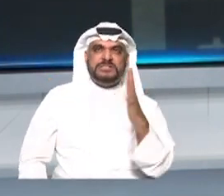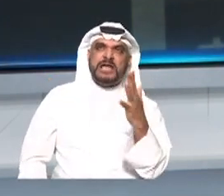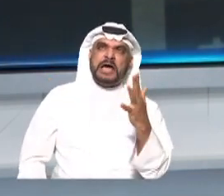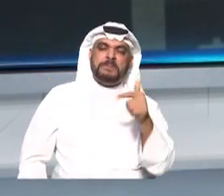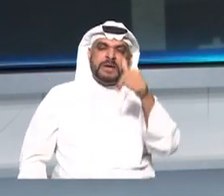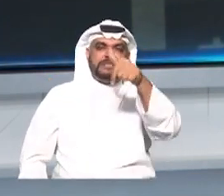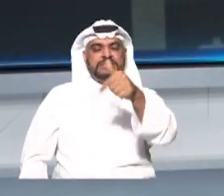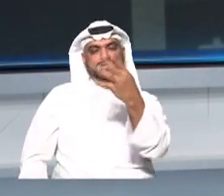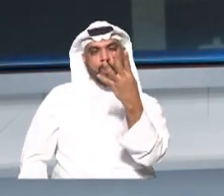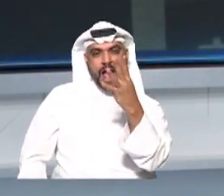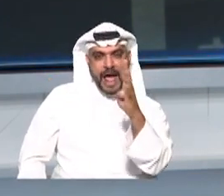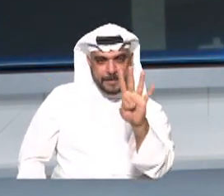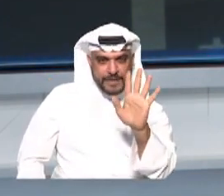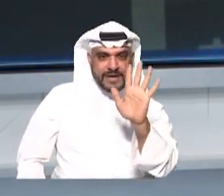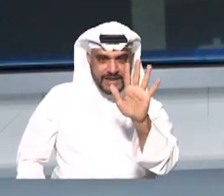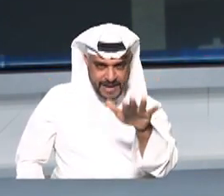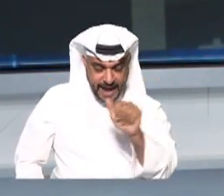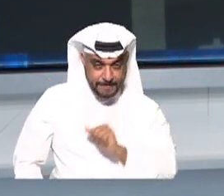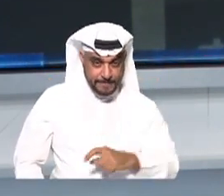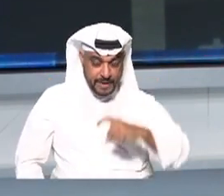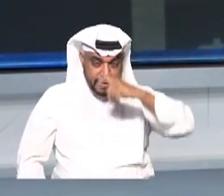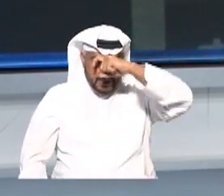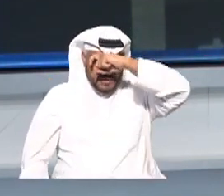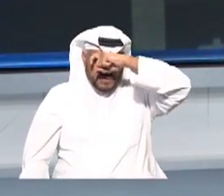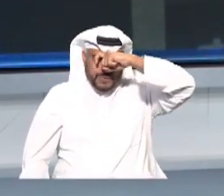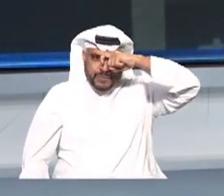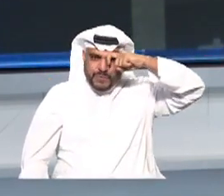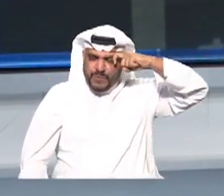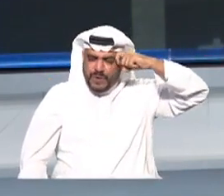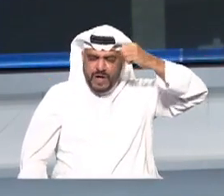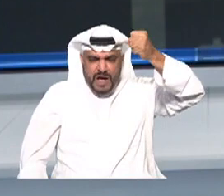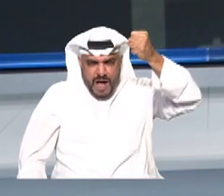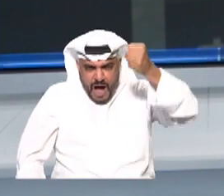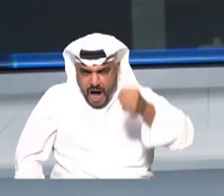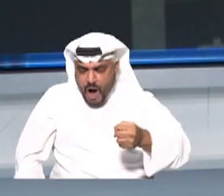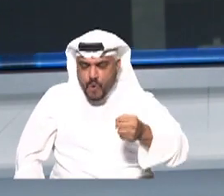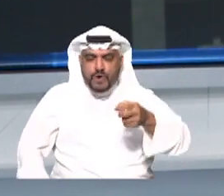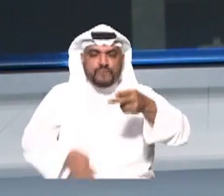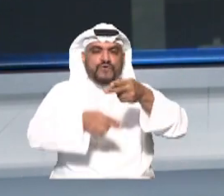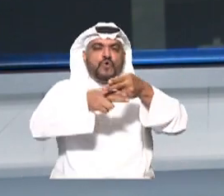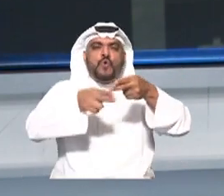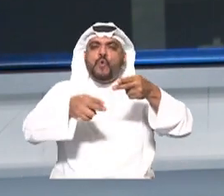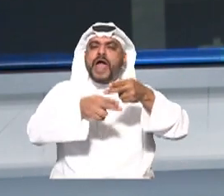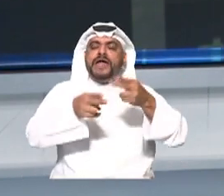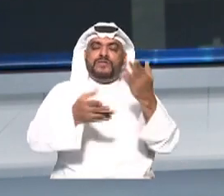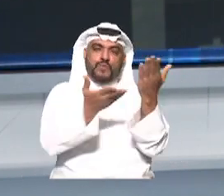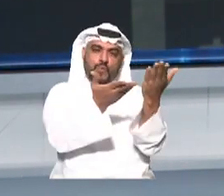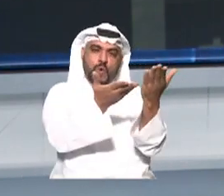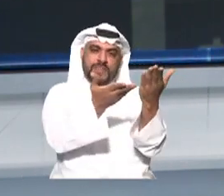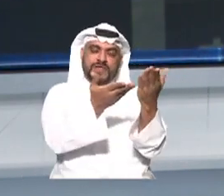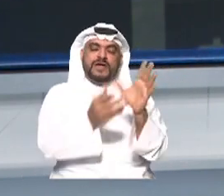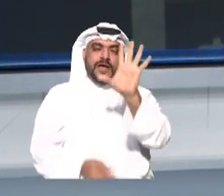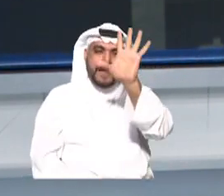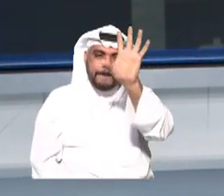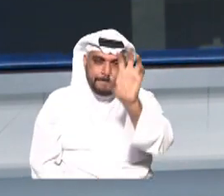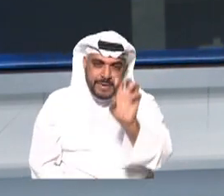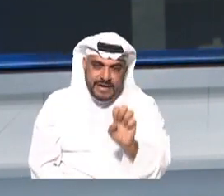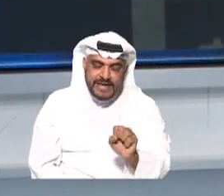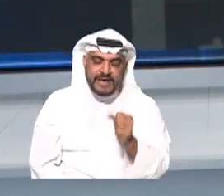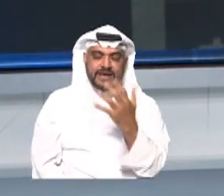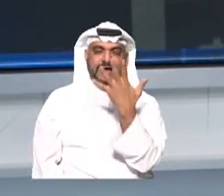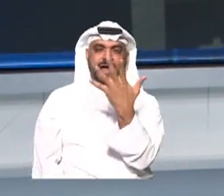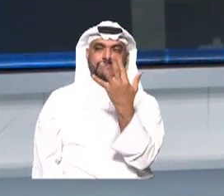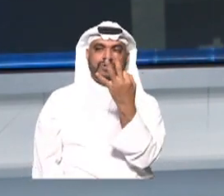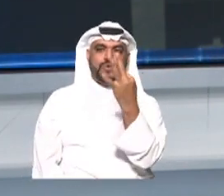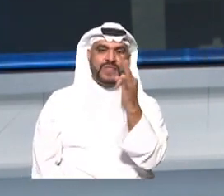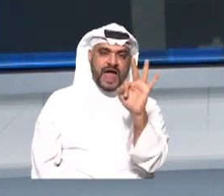لعدة أيام. أجواء راح تكون شديدة الحرارة، قد تصل العظمى في مدينة الكويت إلى 46، أما الصغرى المتوقعة 35